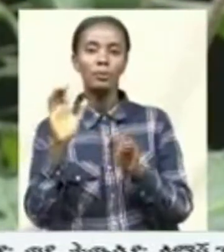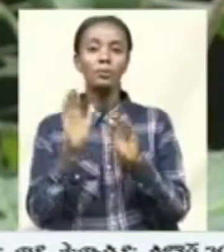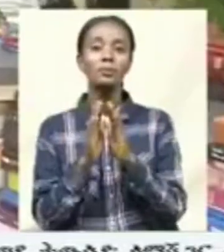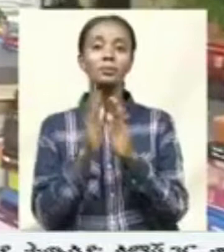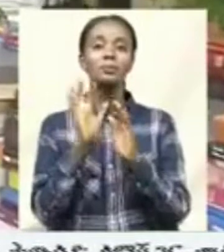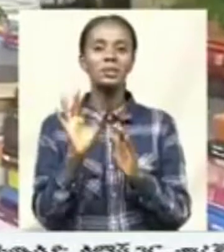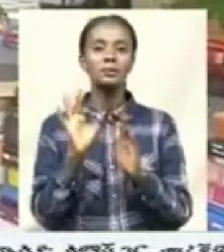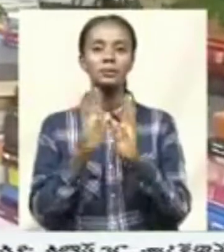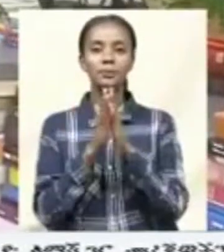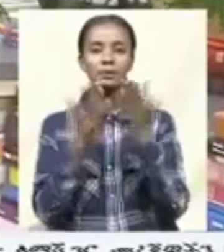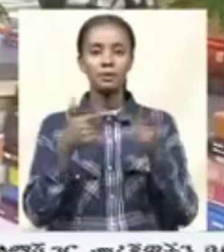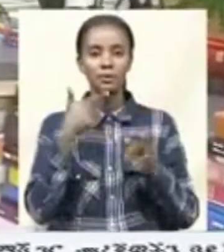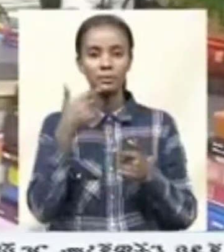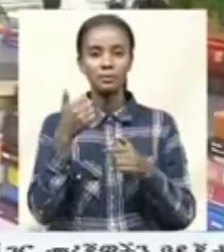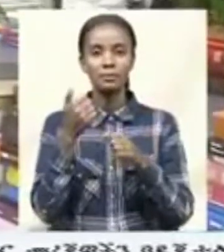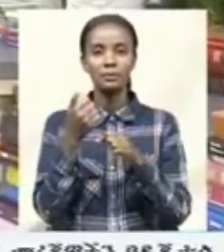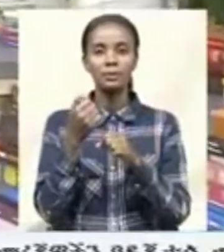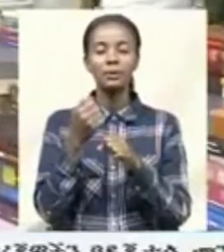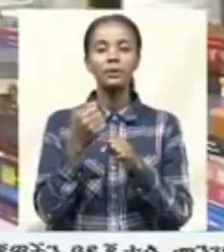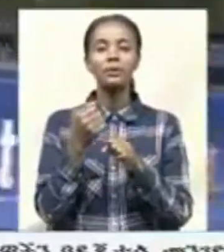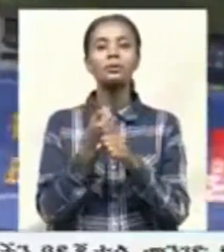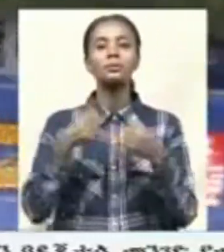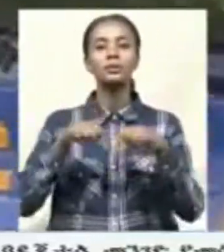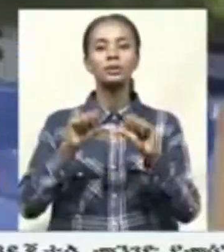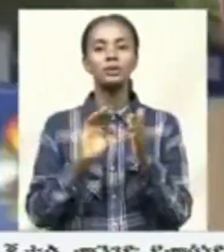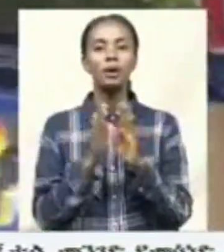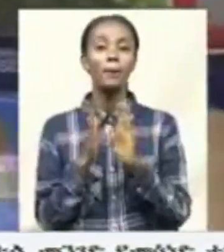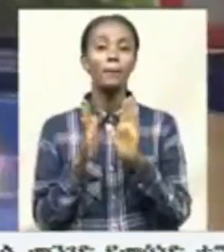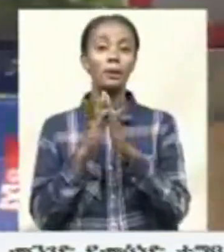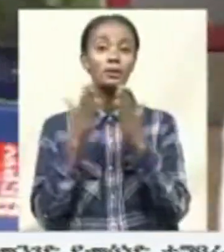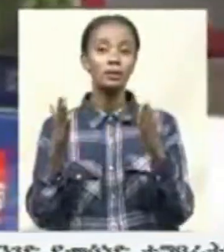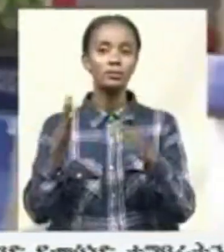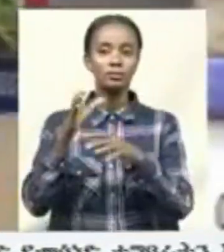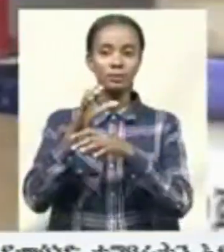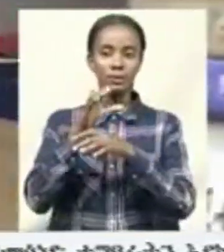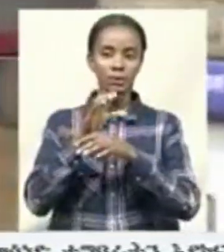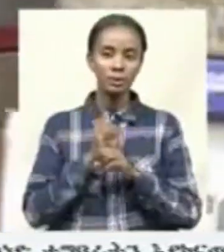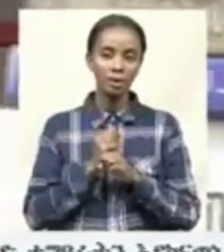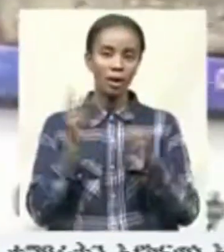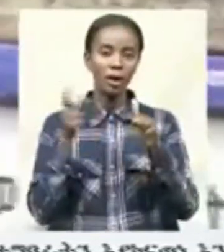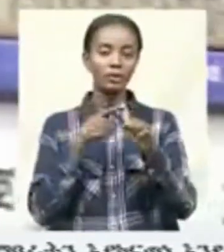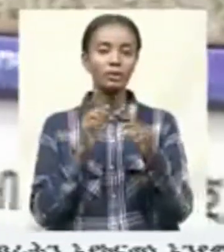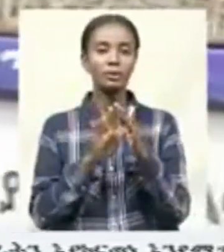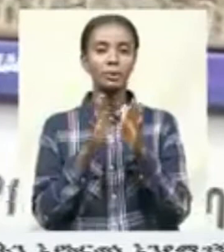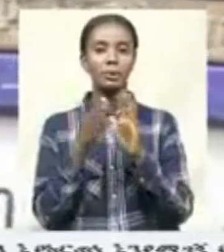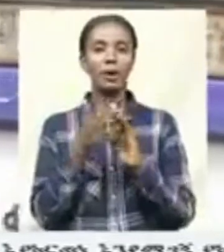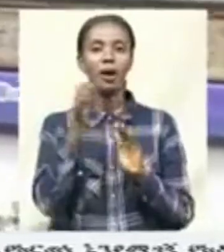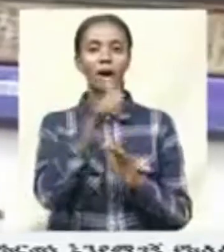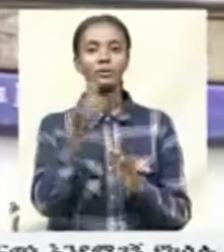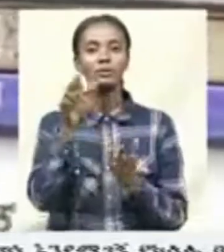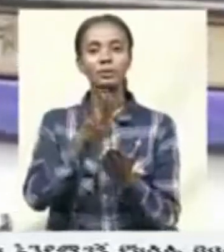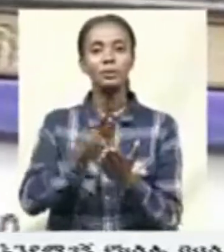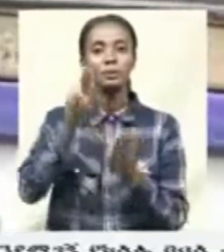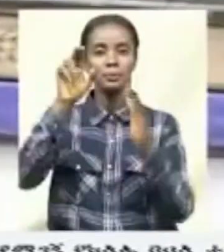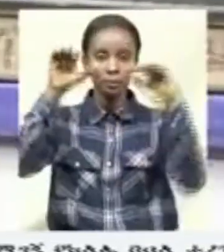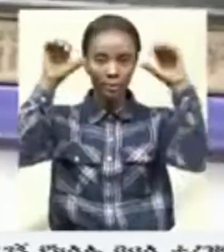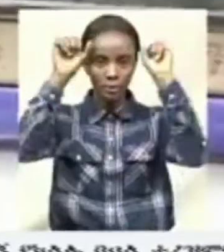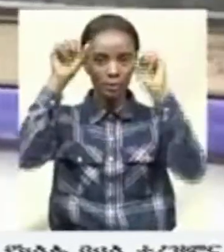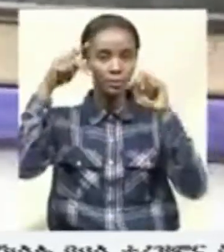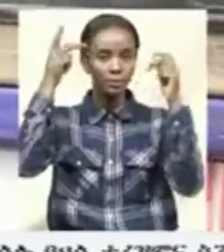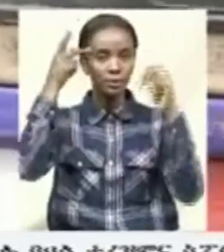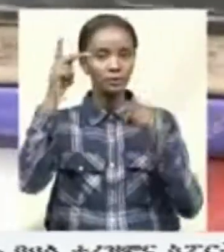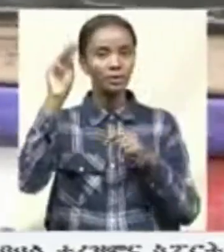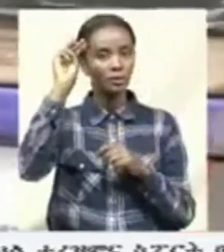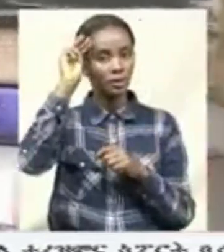በሚል የማሰባሰብ ስራችንን የምንቀጥል ይሆናል። መጻሕፍቱን ከተረከቡት ኮሚቴዎች አንዱ የሆኑት የአዲስ አበባ ዩኒቨርሲቲ ፕሬዝዳንት ፕሮፌሰር